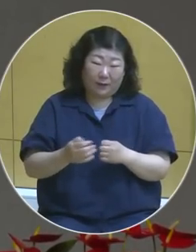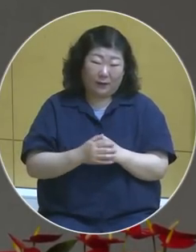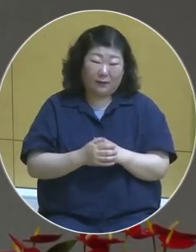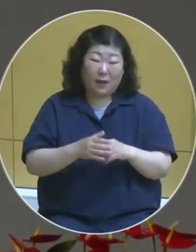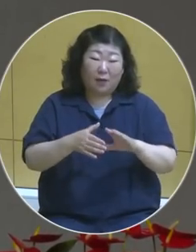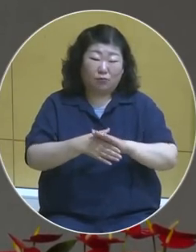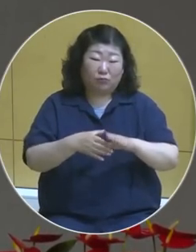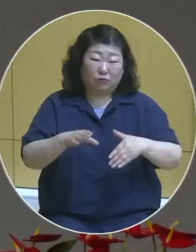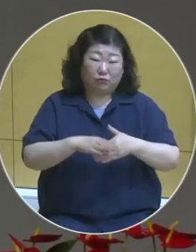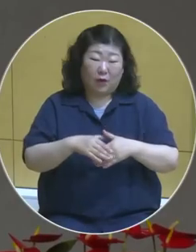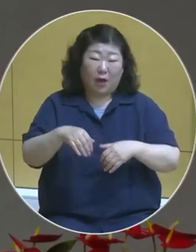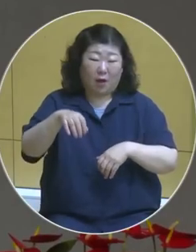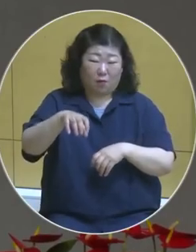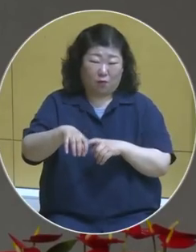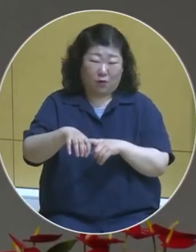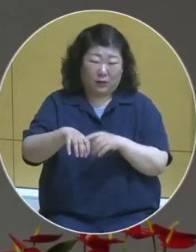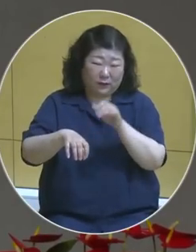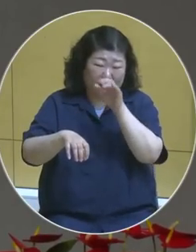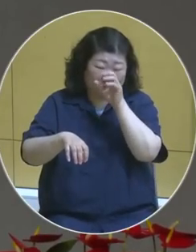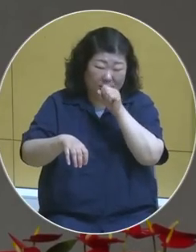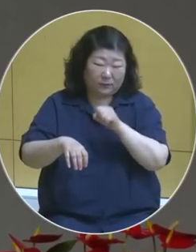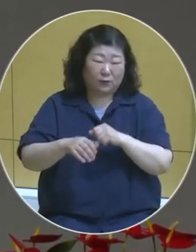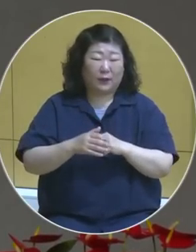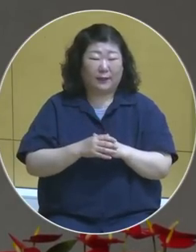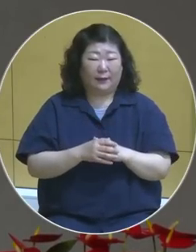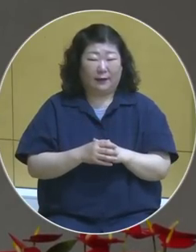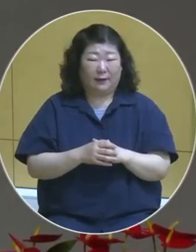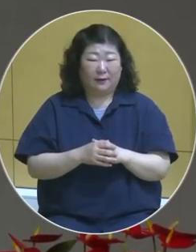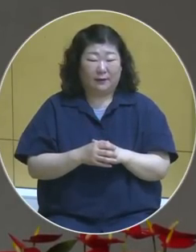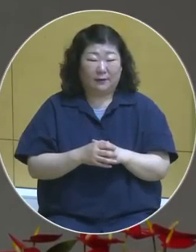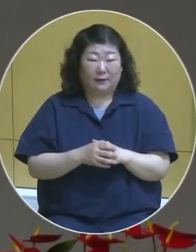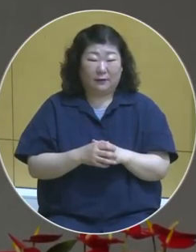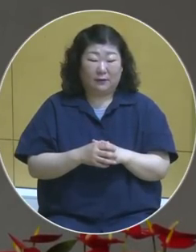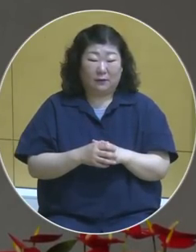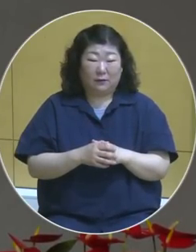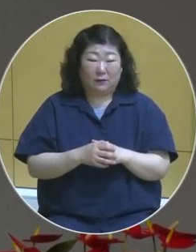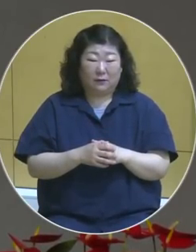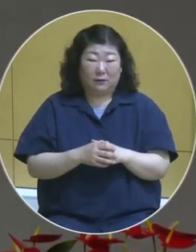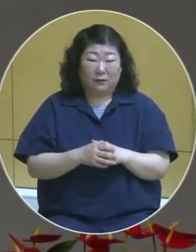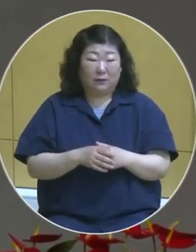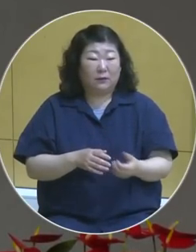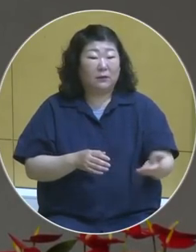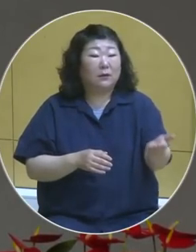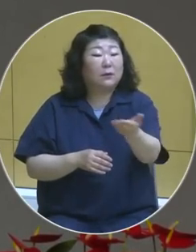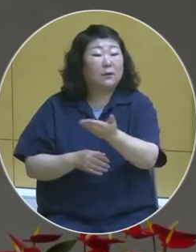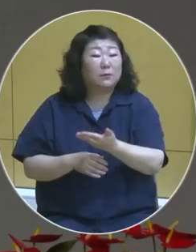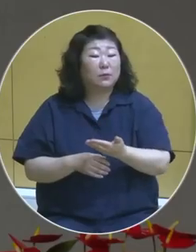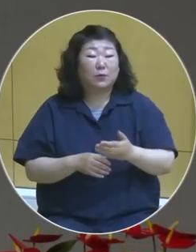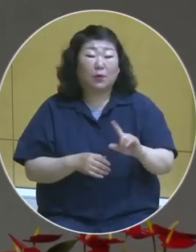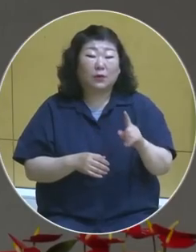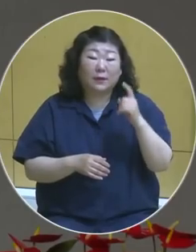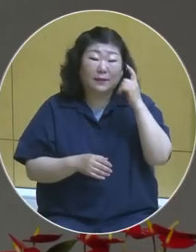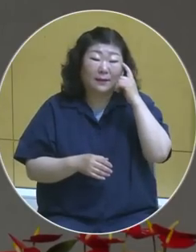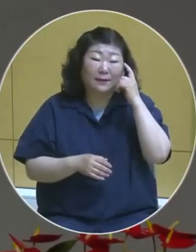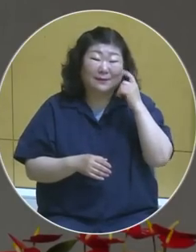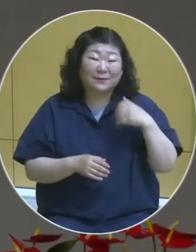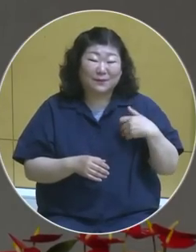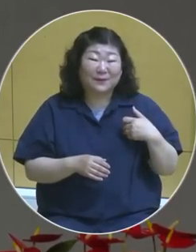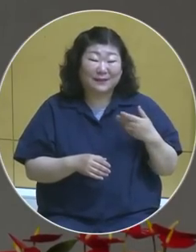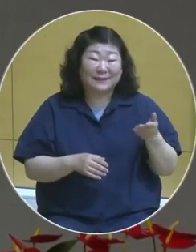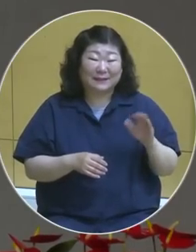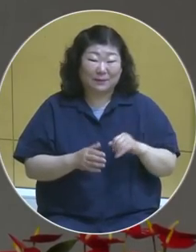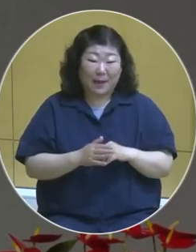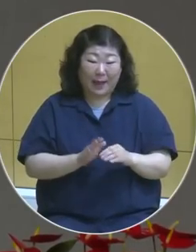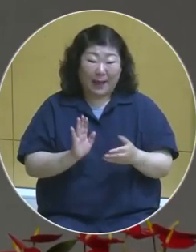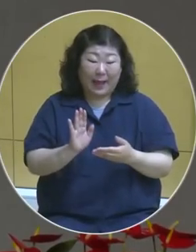문화 공간도 같이 있었으면 좋겠습니다. 그 기도를 하기 시작했어요. 여러분은 어떻게 생각할지 모르겠어요. 이 앞에